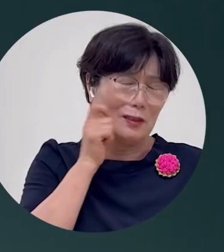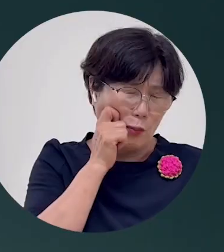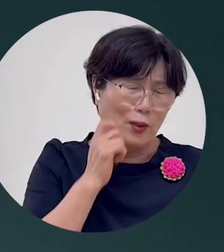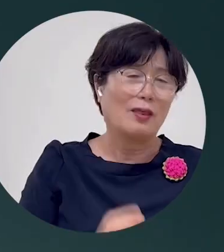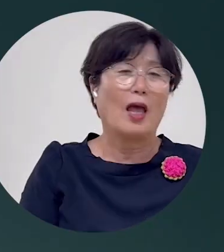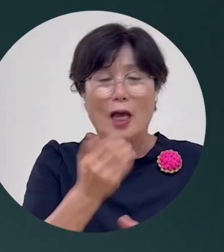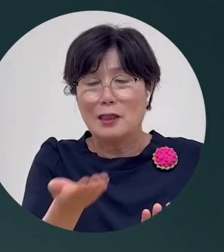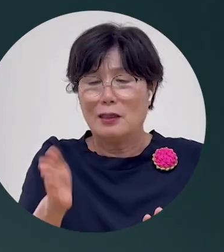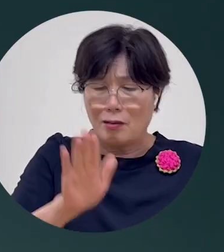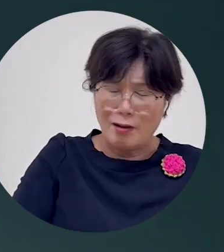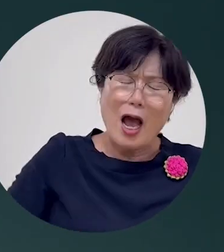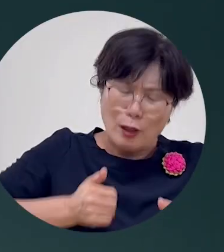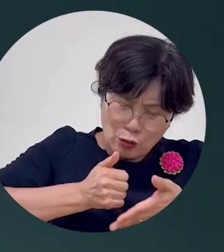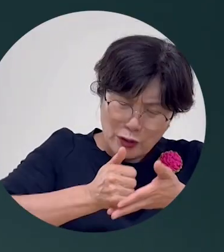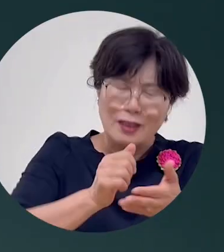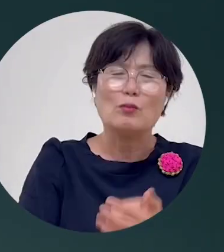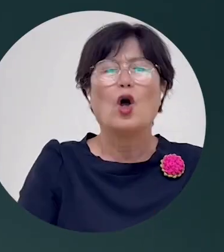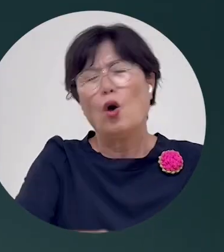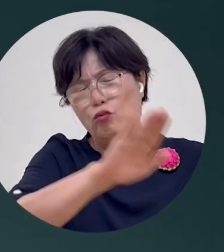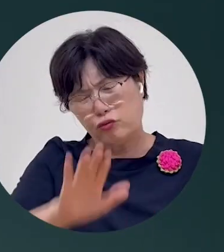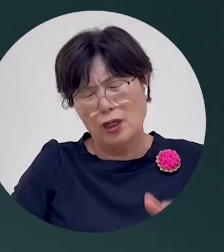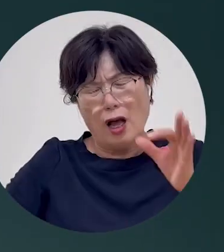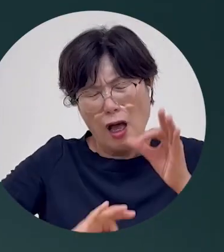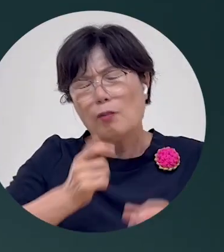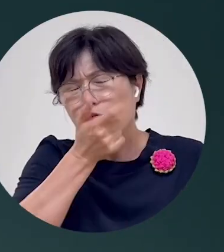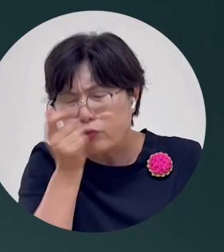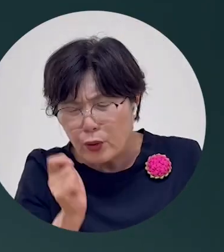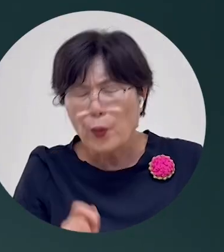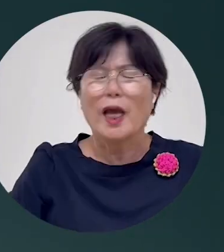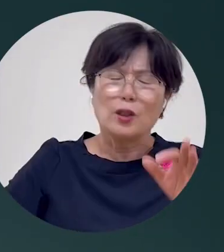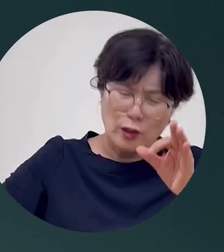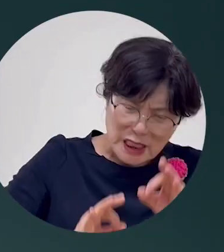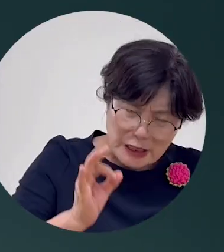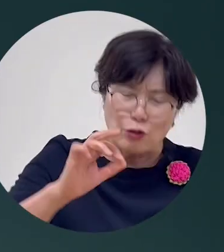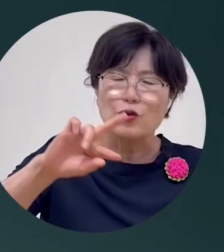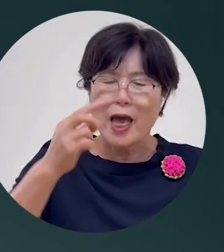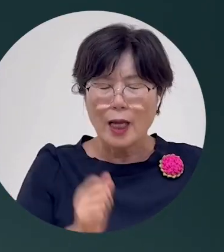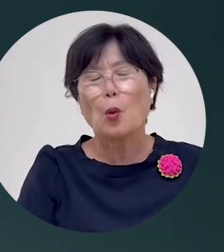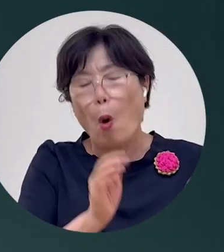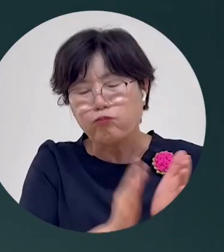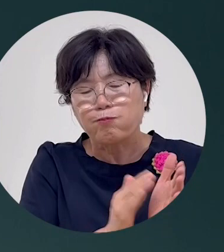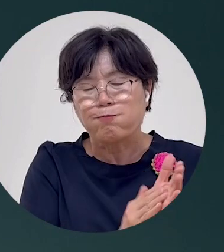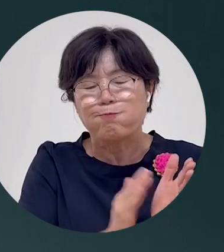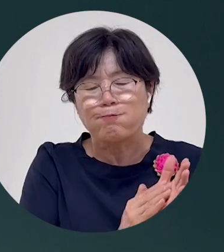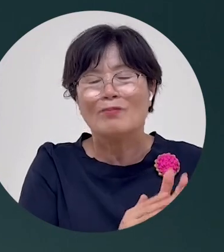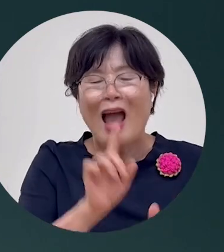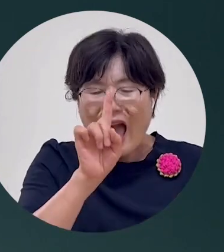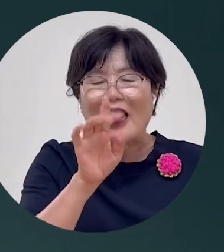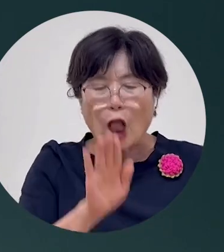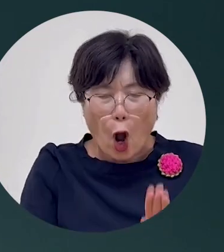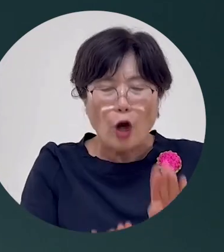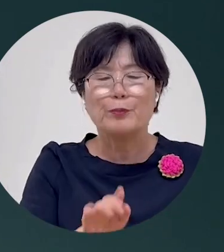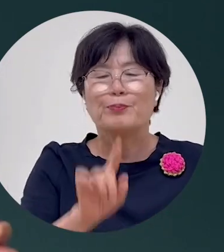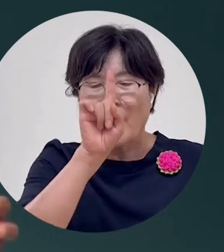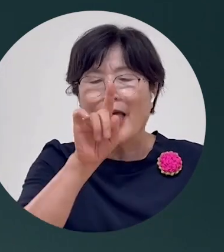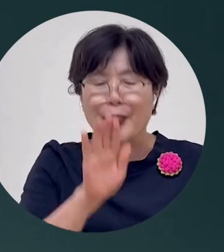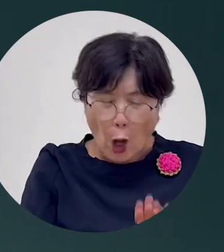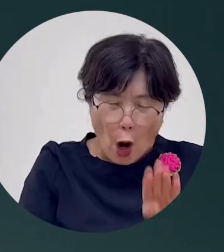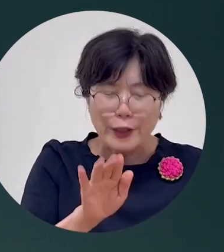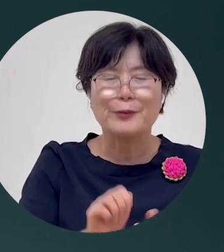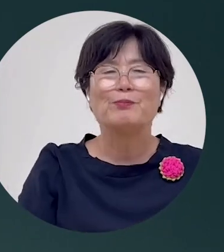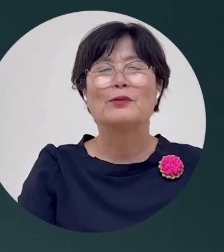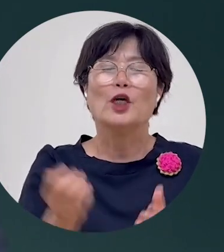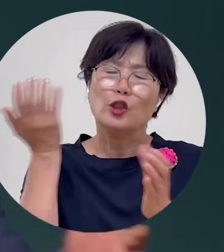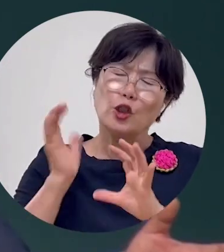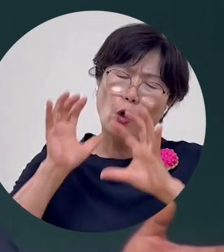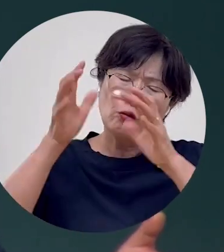주님은 미숙해도 실수해도 잘했다고 박수를 치면서 한 걸음 한 걸음 천국으로 지금